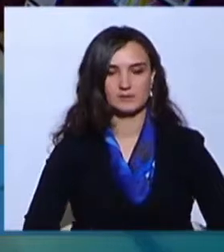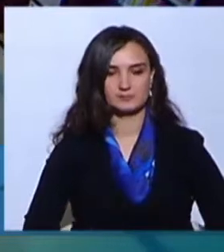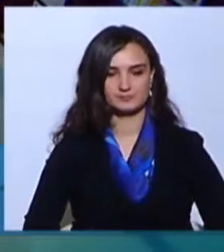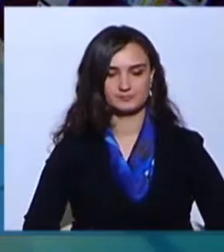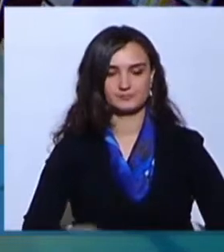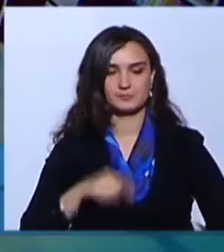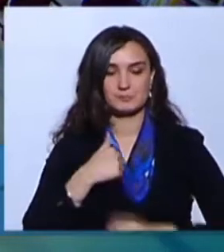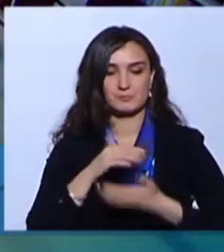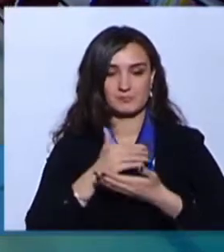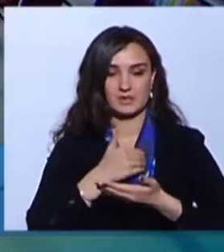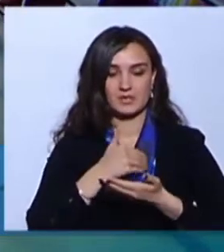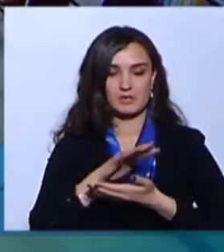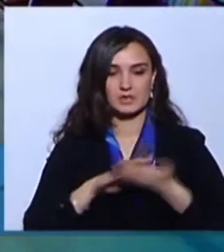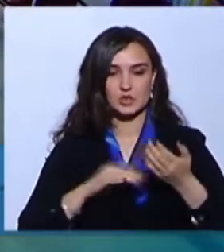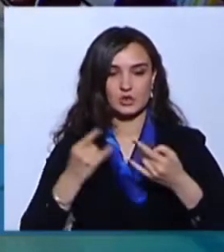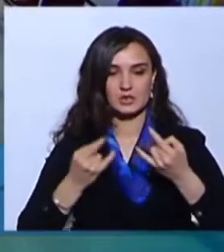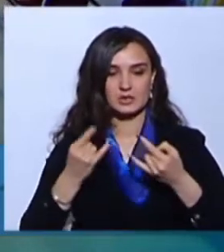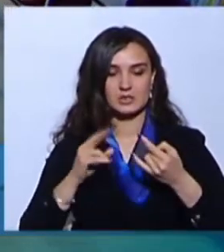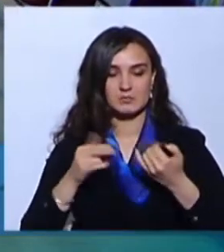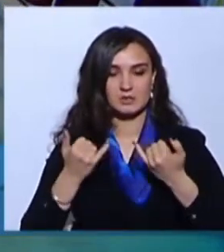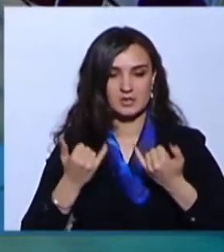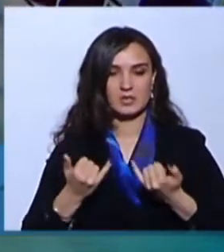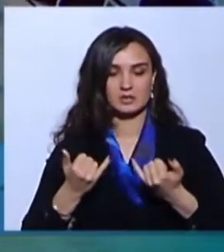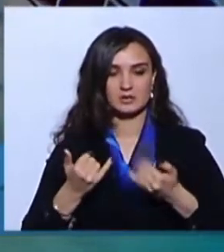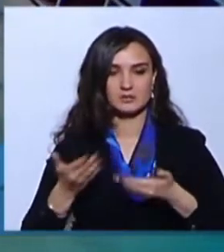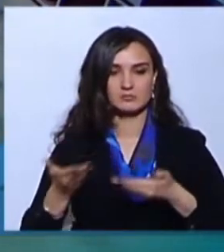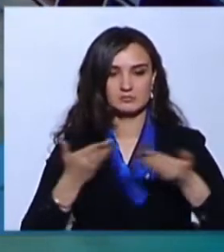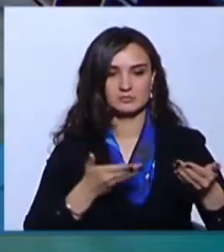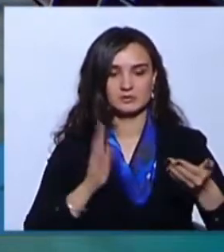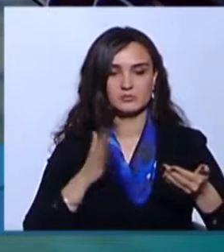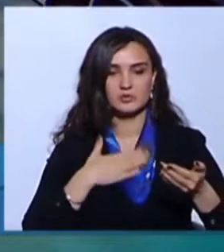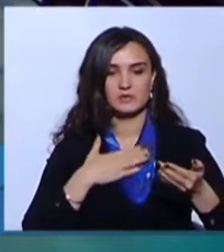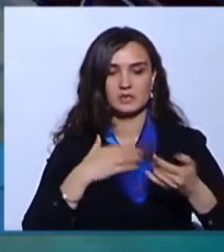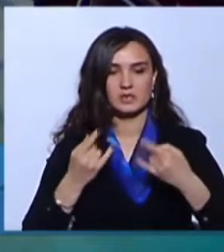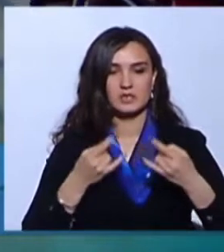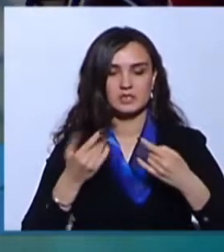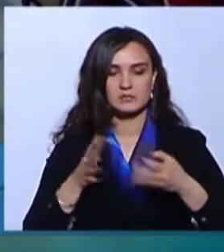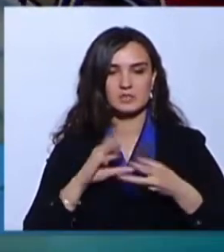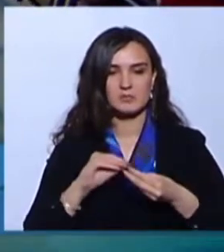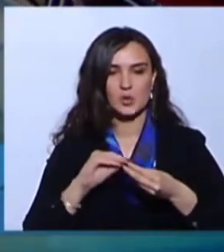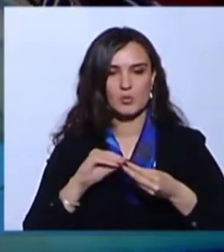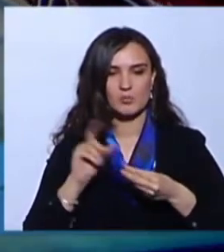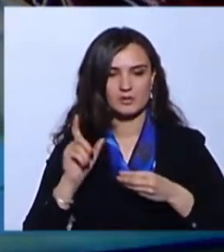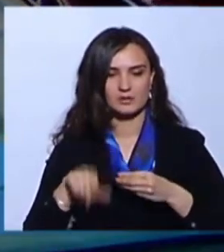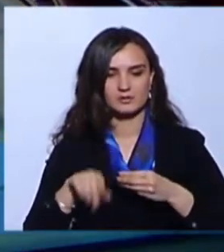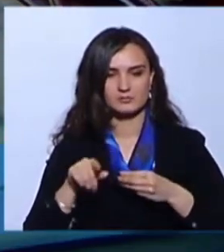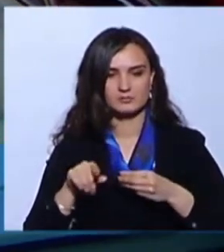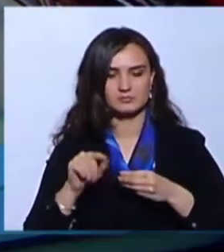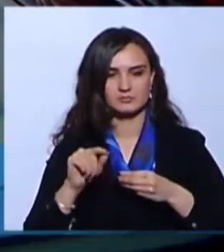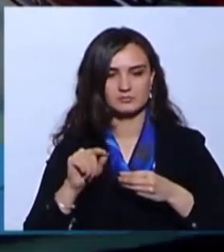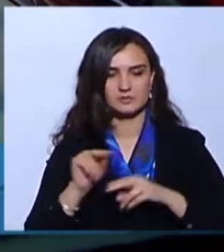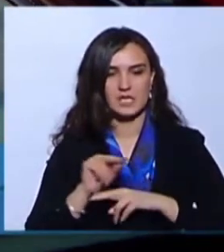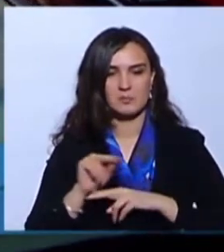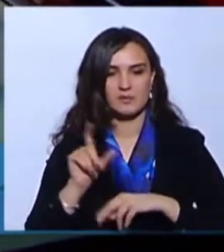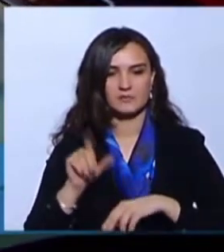მე მინდა გავაგზავნო გადაცემა და ახლა სტუდიაში შემობრძანდება ჩვენი გადაცემის დიდი მეგობარი თერაპევტი